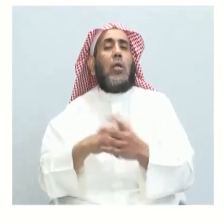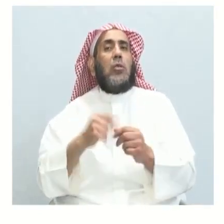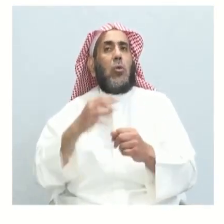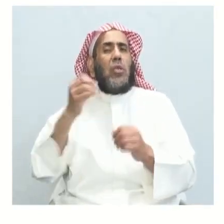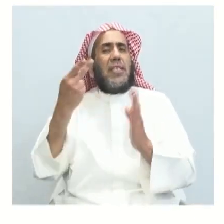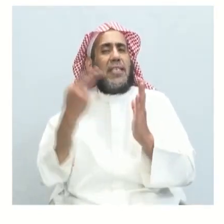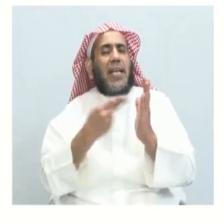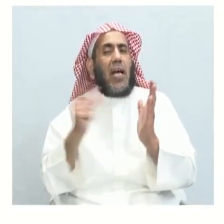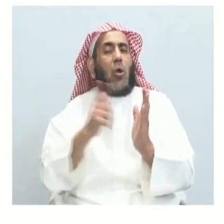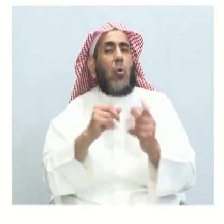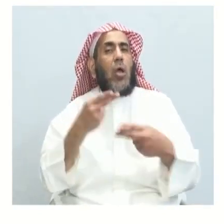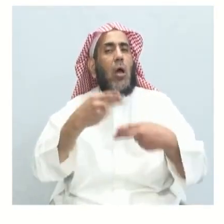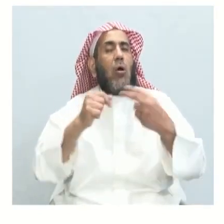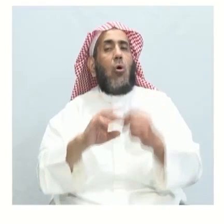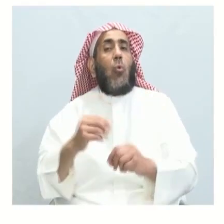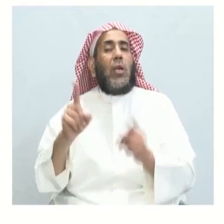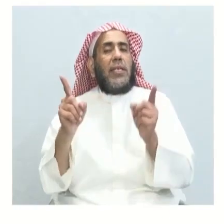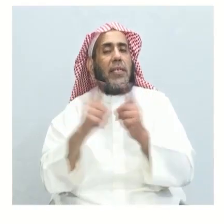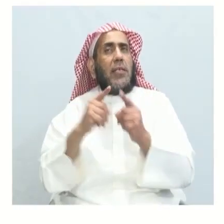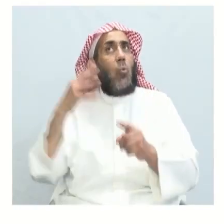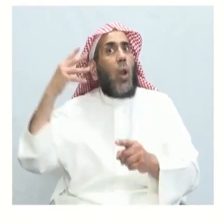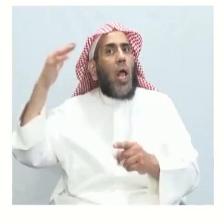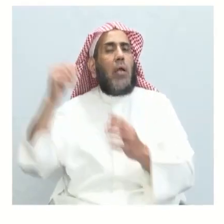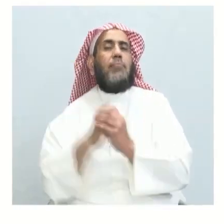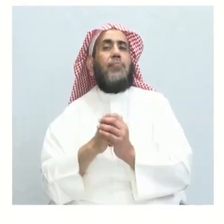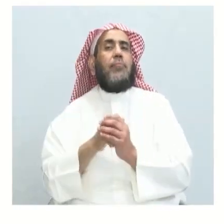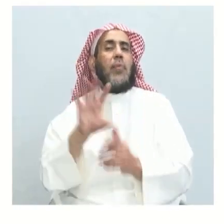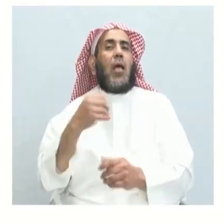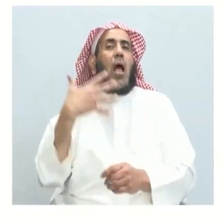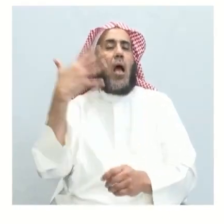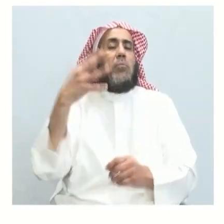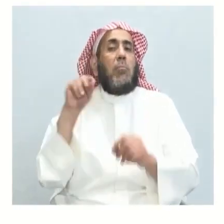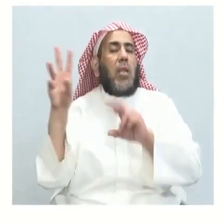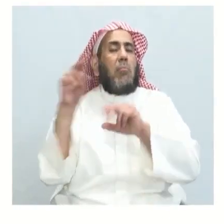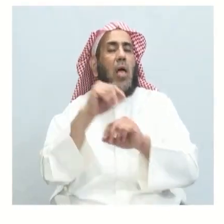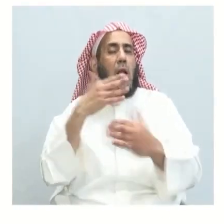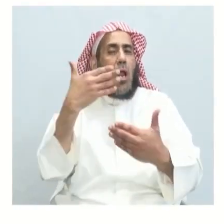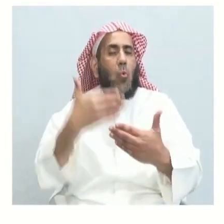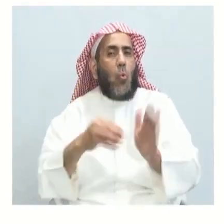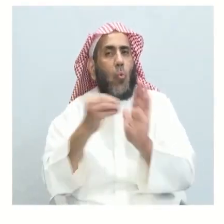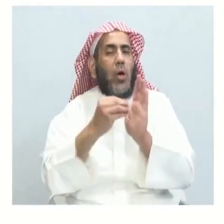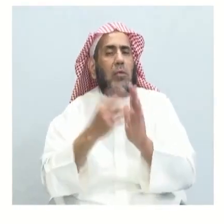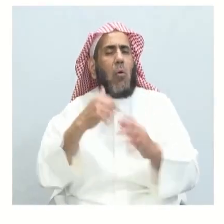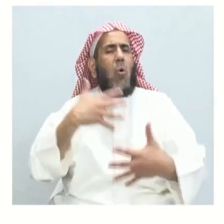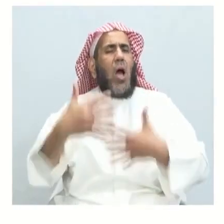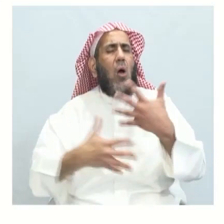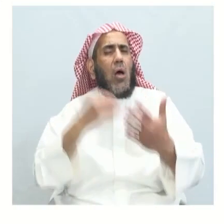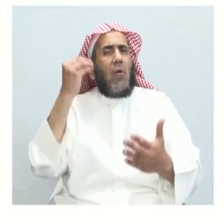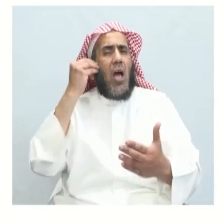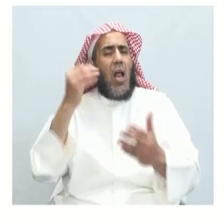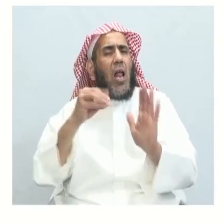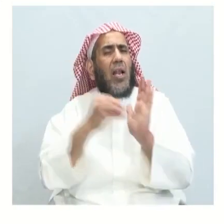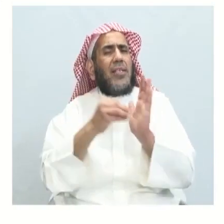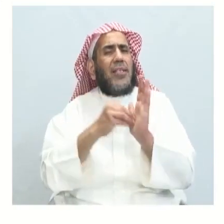الصياغه اللغويه والايجاز والخيال اختر خمسه من امثال وارده السابقه وحاول التعرف على الحالات